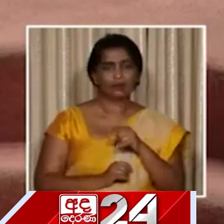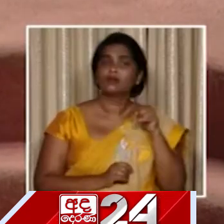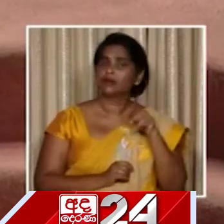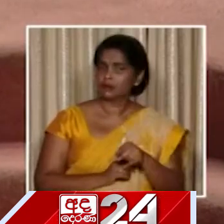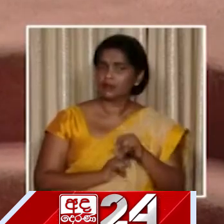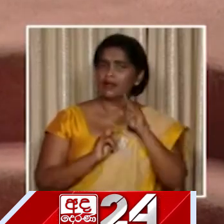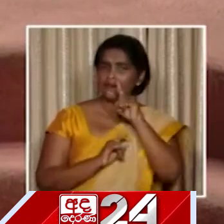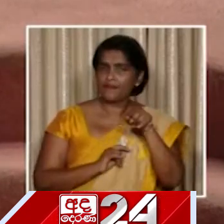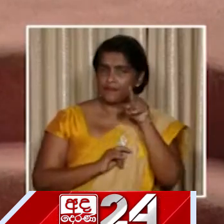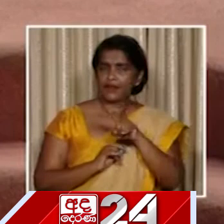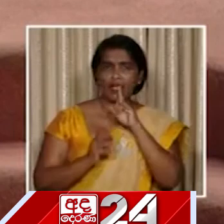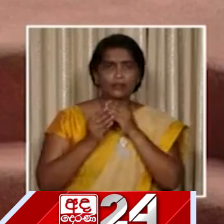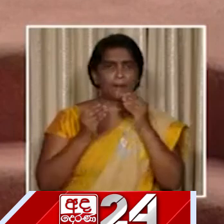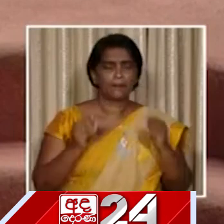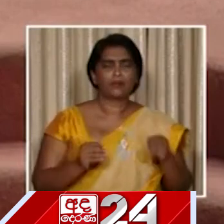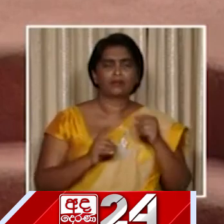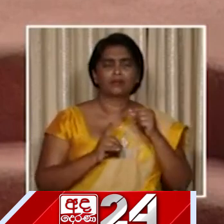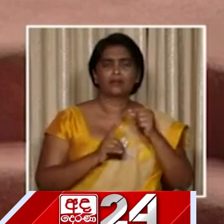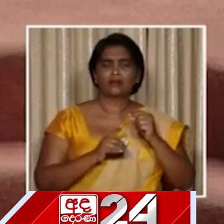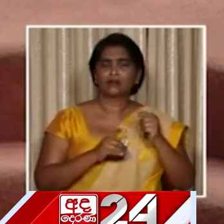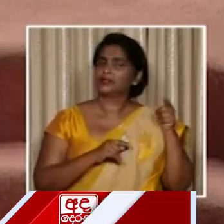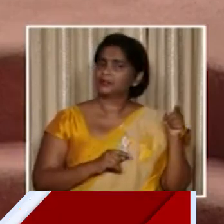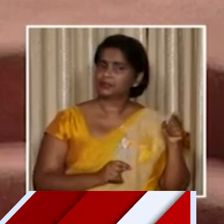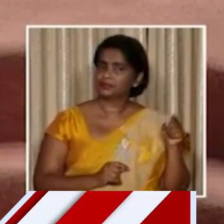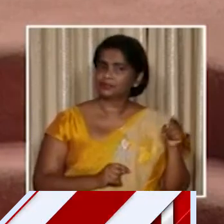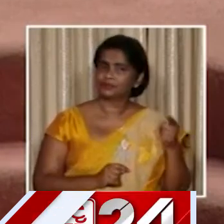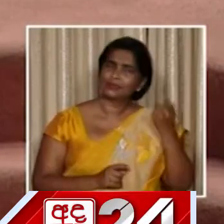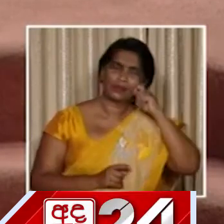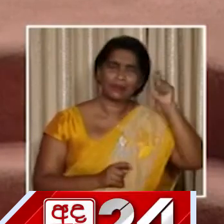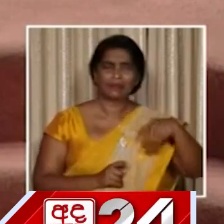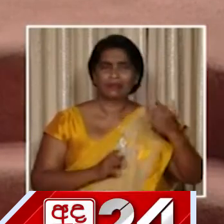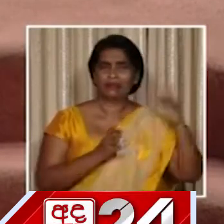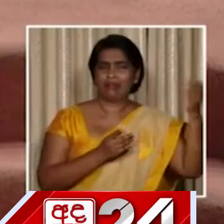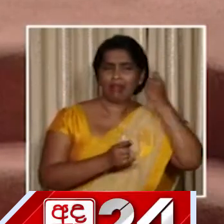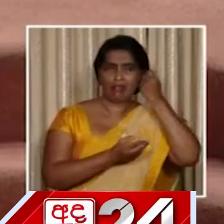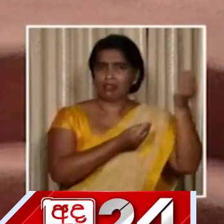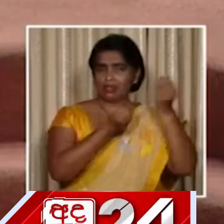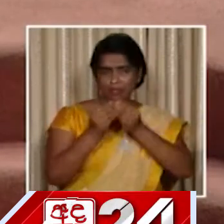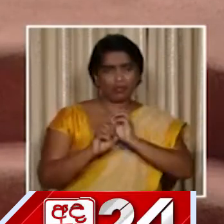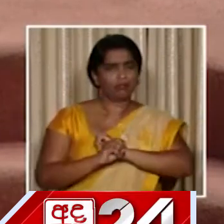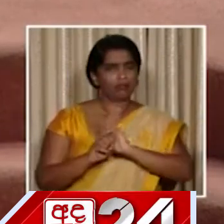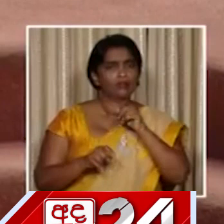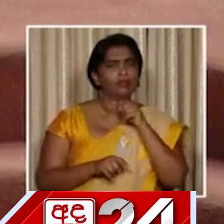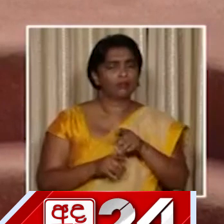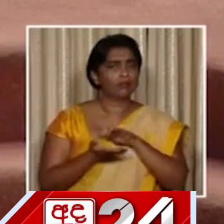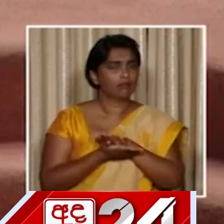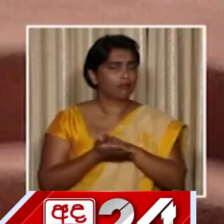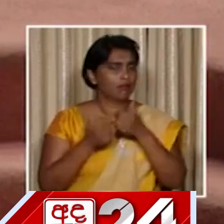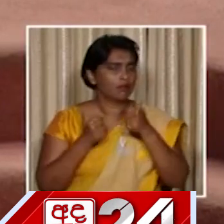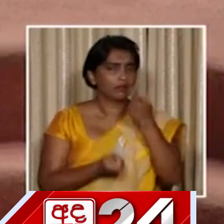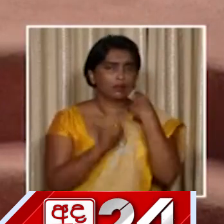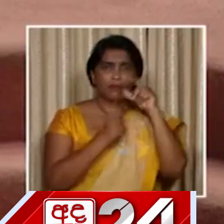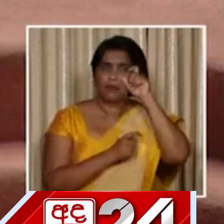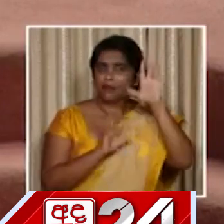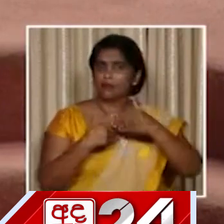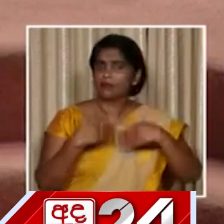වගේ වැරදි ප්‍රවෘත්තියක් ප්‍රාදේශීය කතෘ මේ කෙනෙක් හරි කවුරු හරි ගෙනල්ලා ඔබතුමාලට දැම්මම ඒකේ නිවැරදිභාවය හොයන්නේ නැතුව